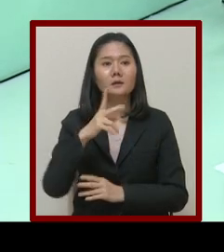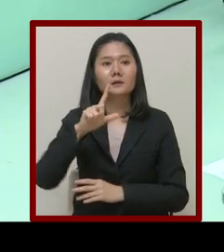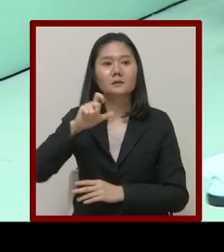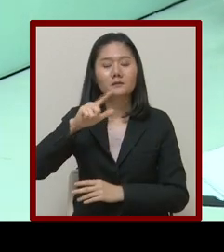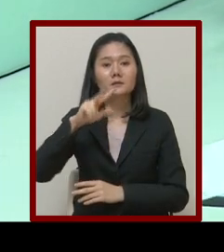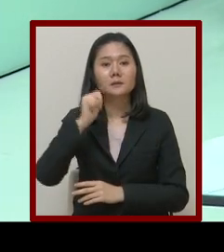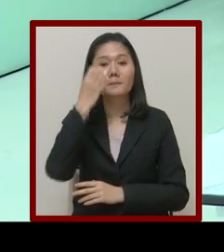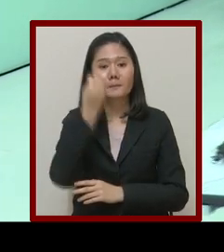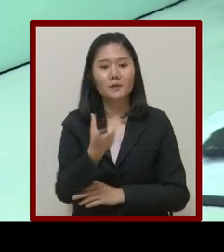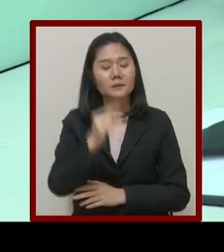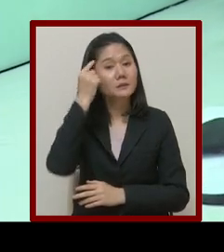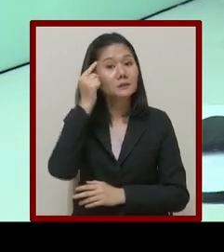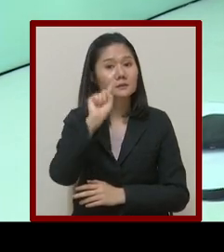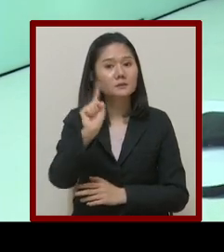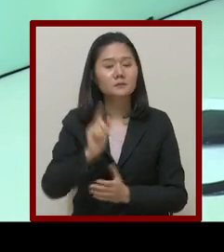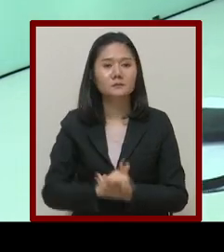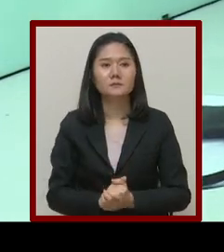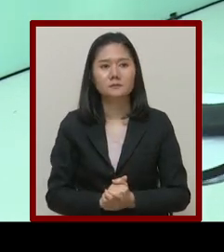อาหารคลีนส่วนใหญ่เนี่ยเราจะนึกถึงอะไร